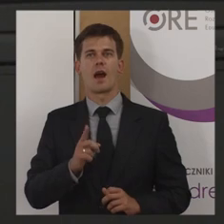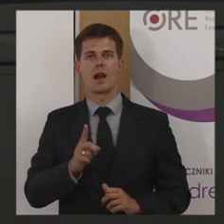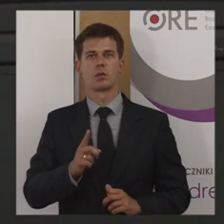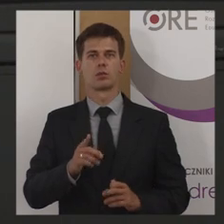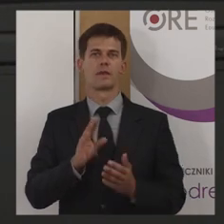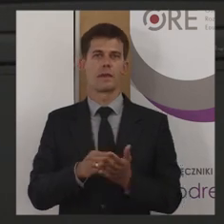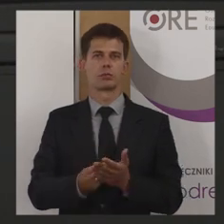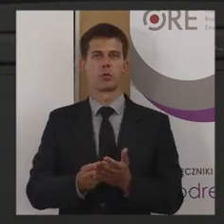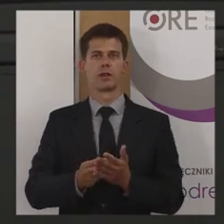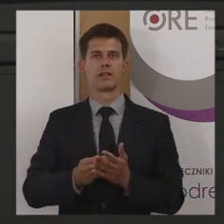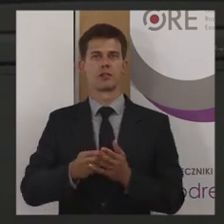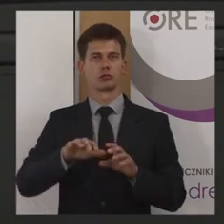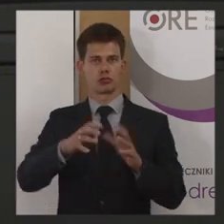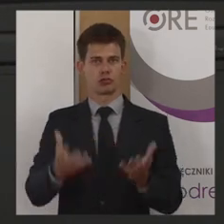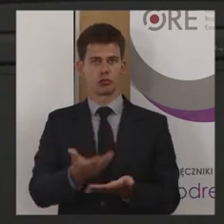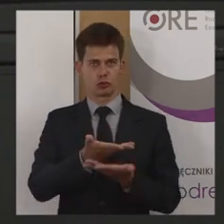widok Ziemi z kosmosu.